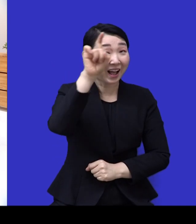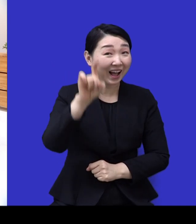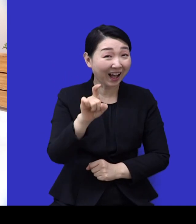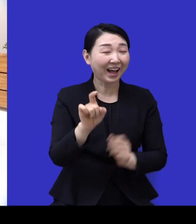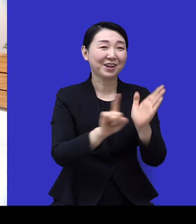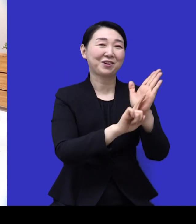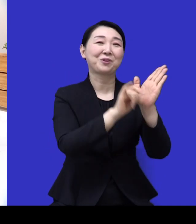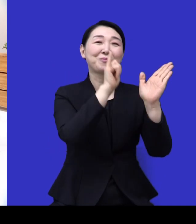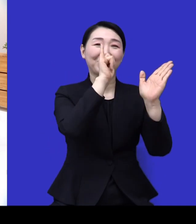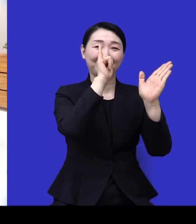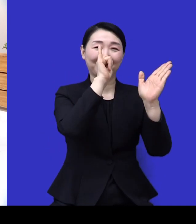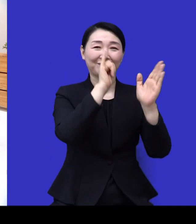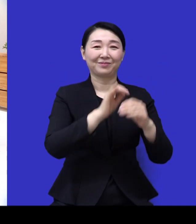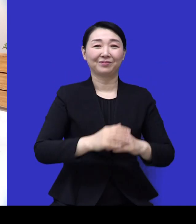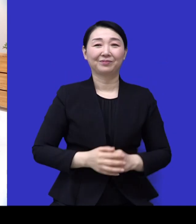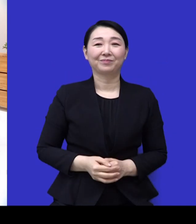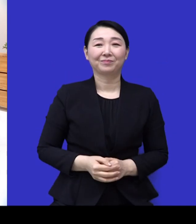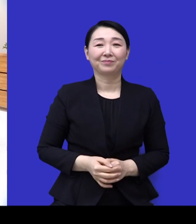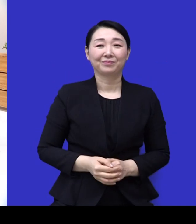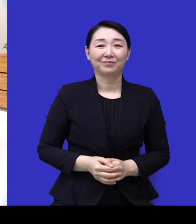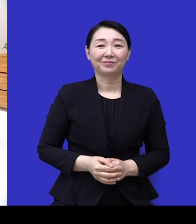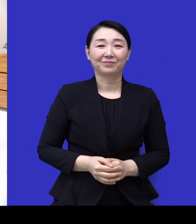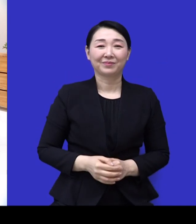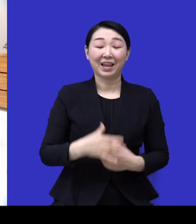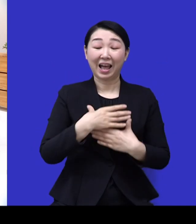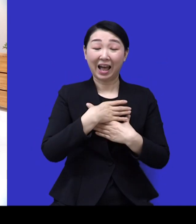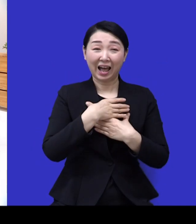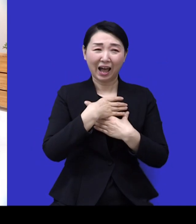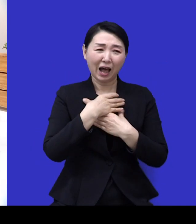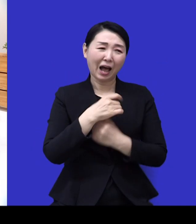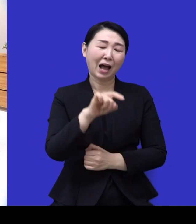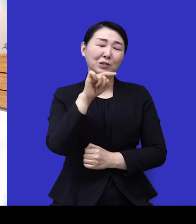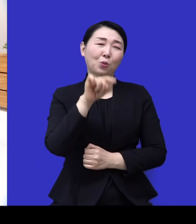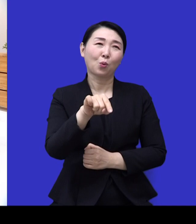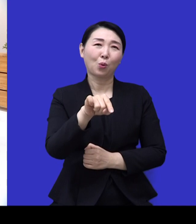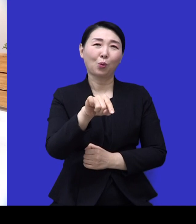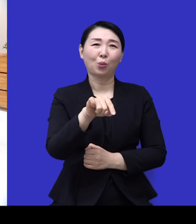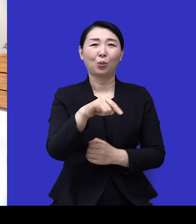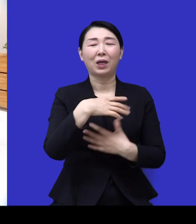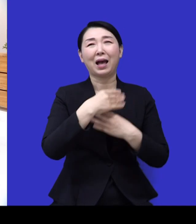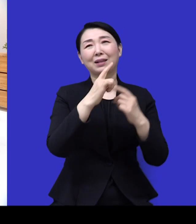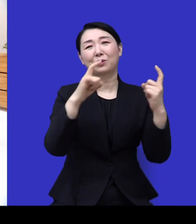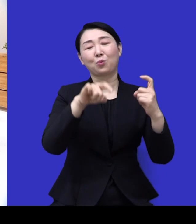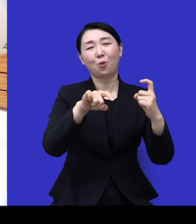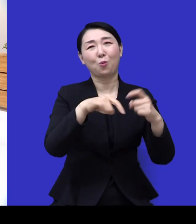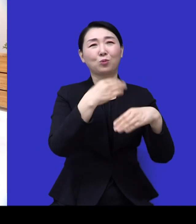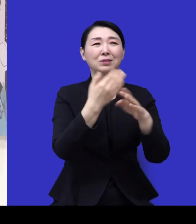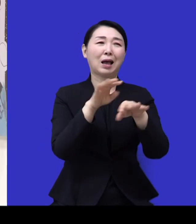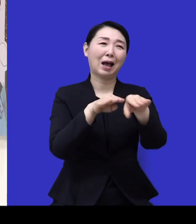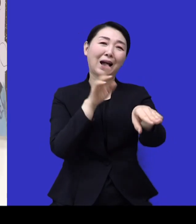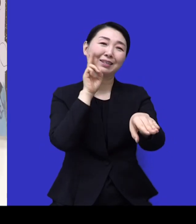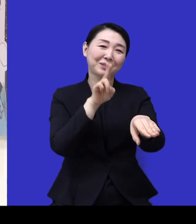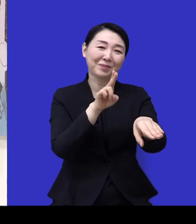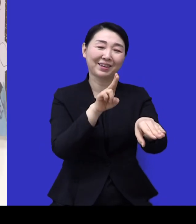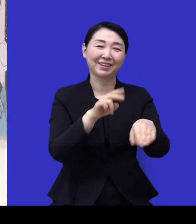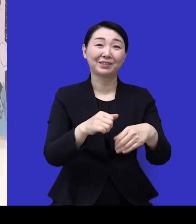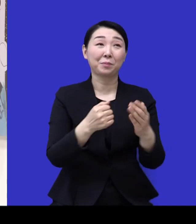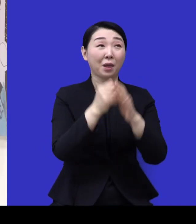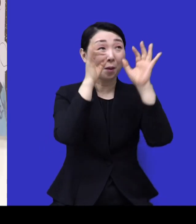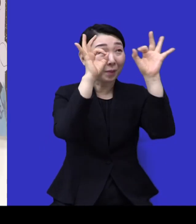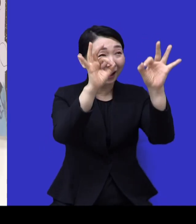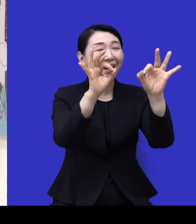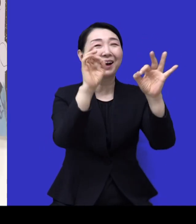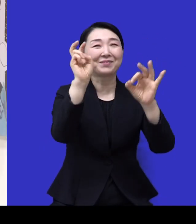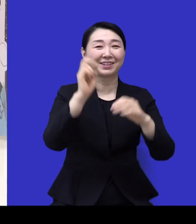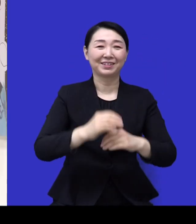광고판이 올라가고요. 안성부기 좀 차 많이 막히는데 보요 상경할 때 계속 보겠네. 그거 계속 보게 돼 있어요. 차 엄청 막힙니다. 그래서 이렇게 쳐보면